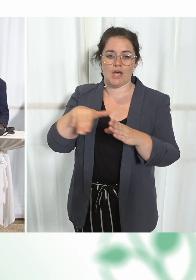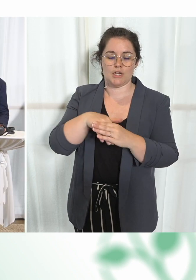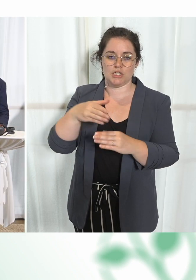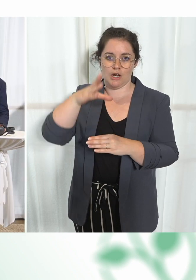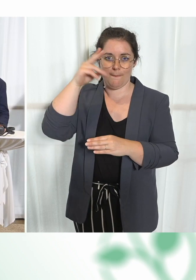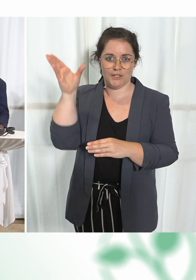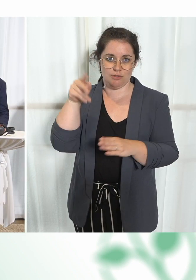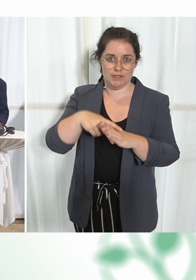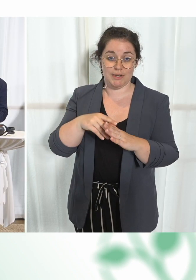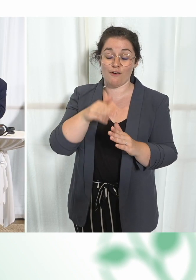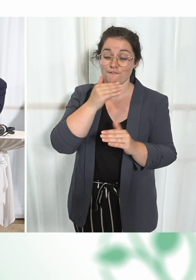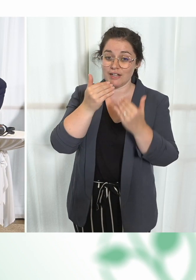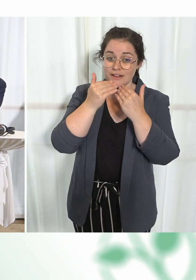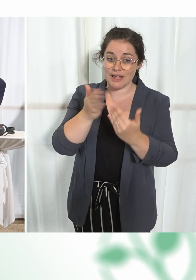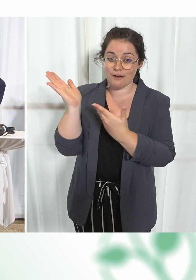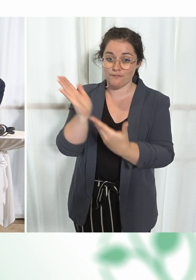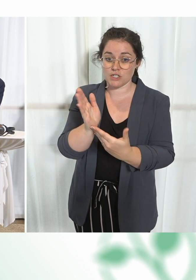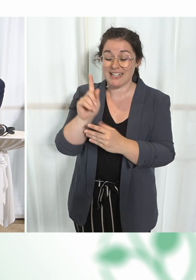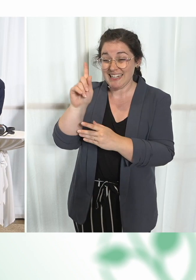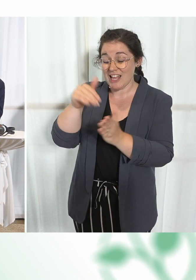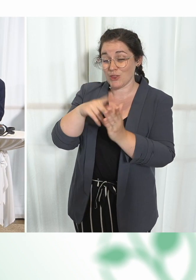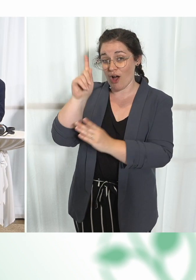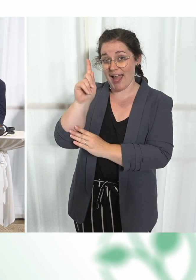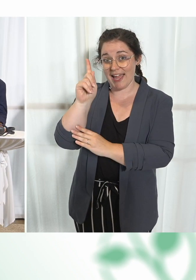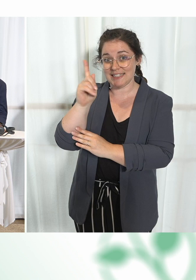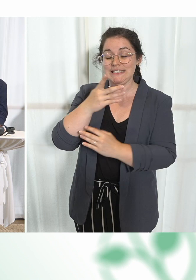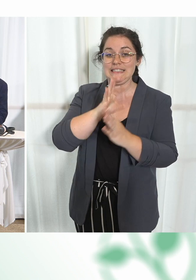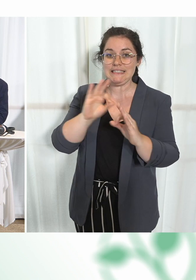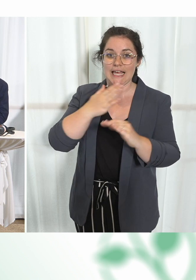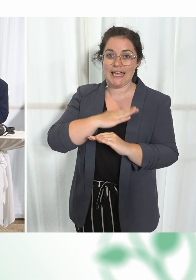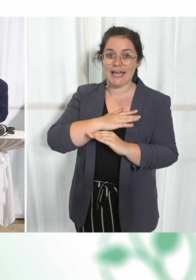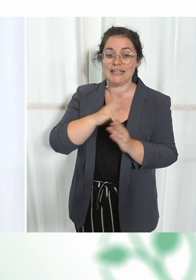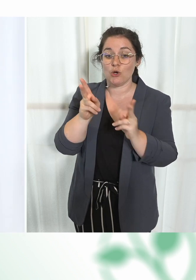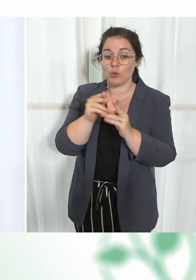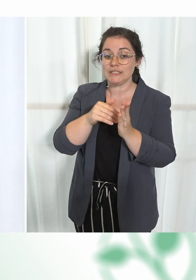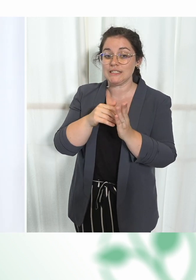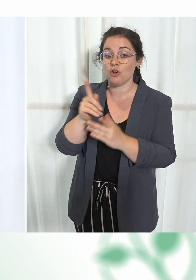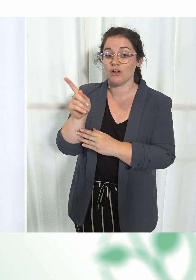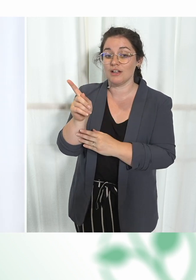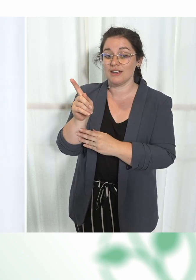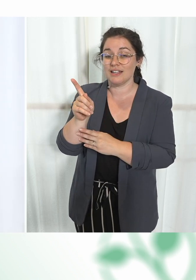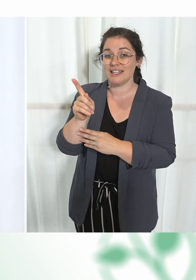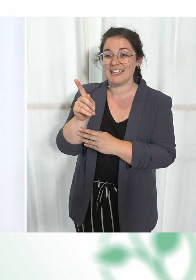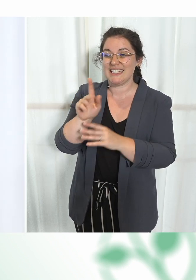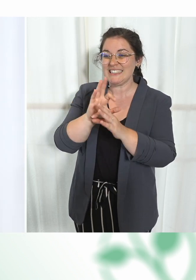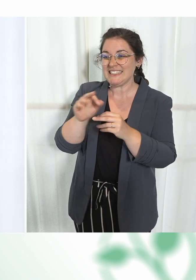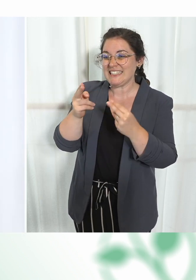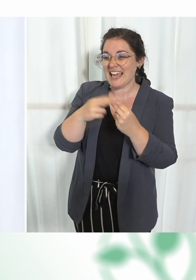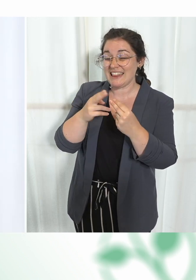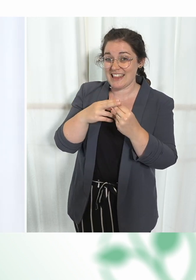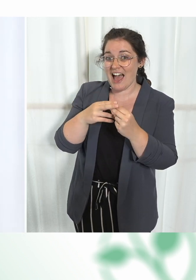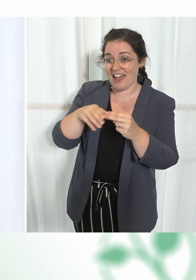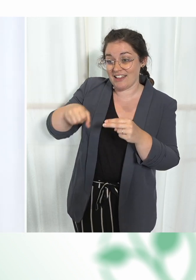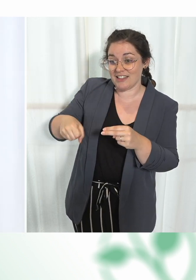die Vorstellung und auch natürlich für die Kooperation. Ich habe noch eins. Sehr, sehr gerne, sehr, sehr gerne. Ganz kurz, und zwar, das ist ganz nah bei Ihnen, noch